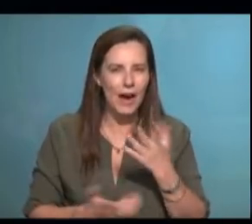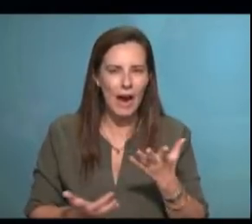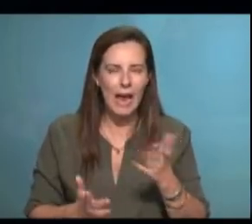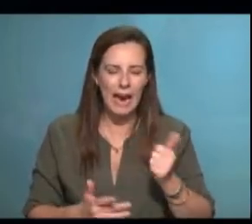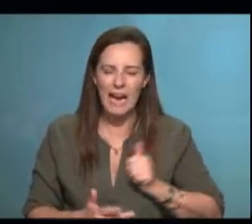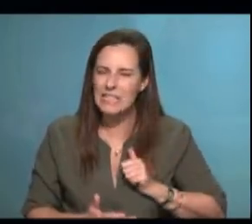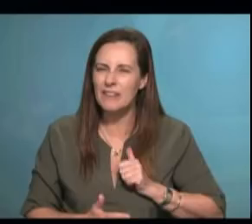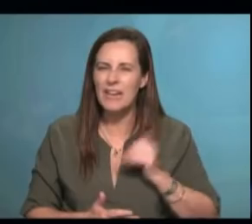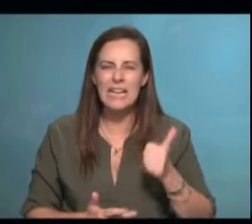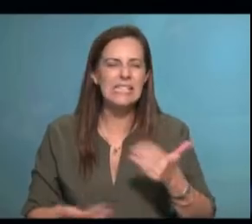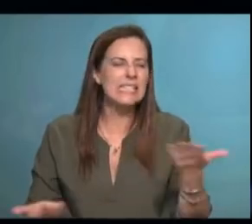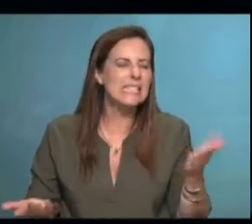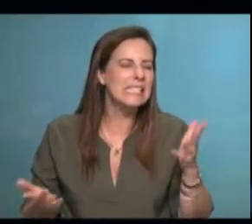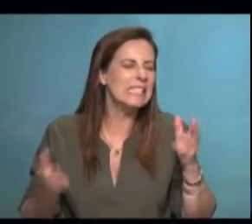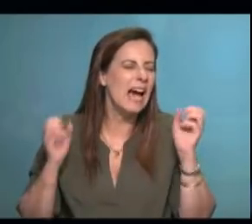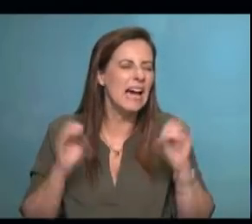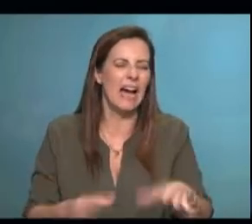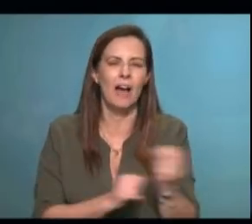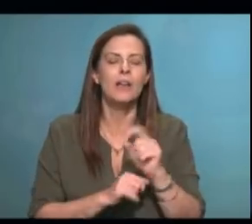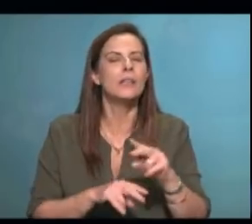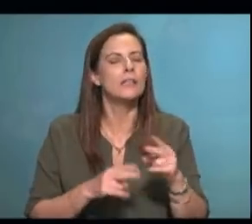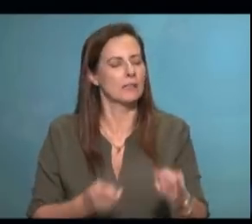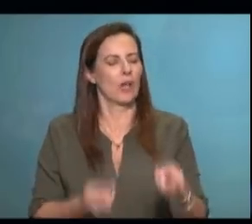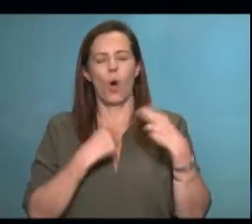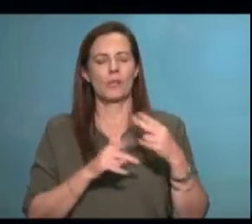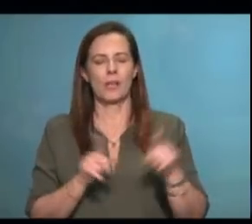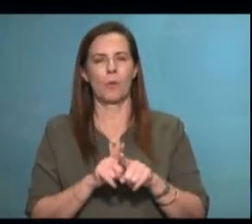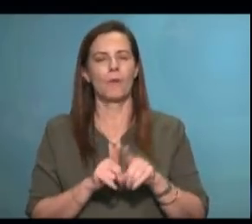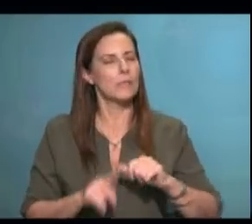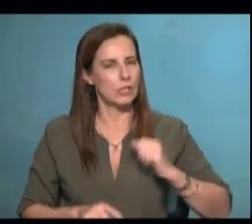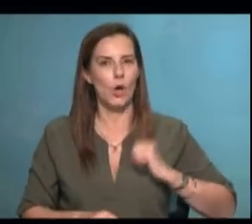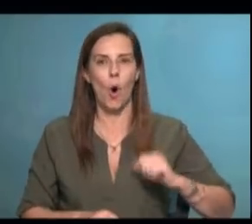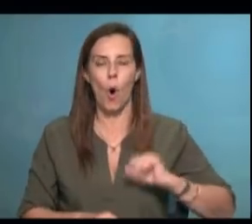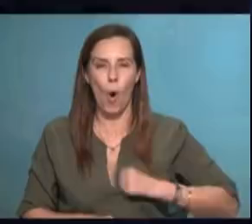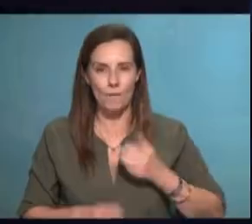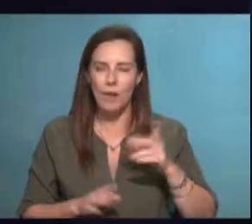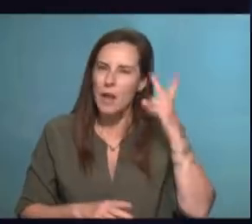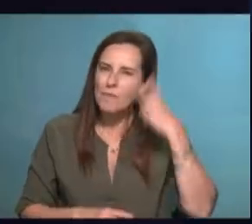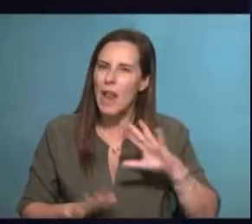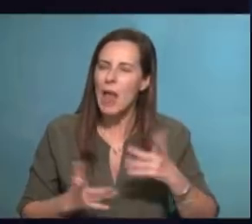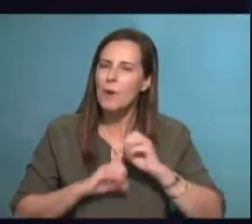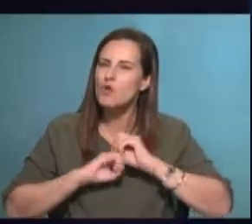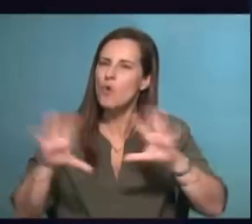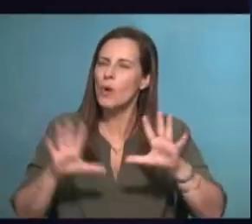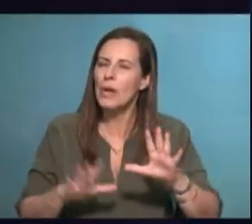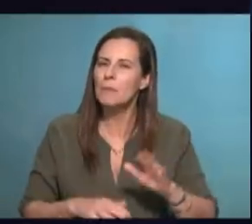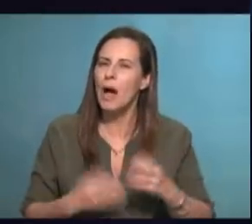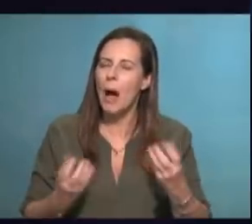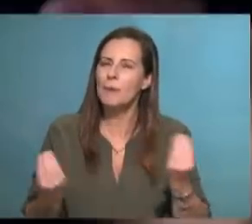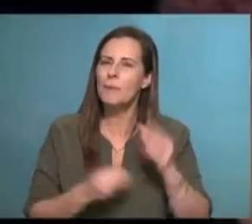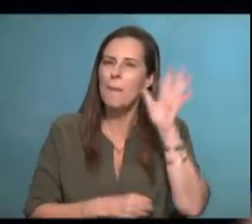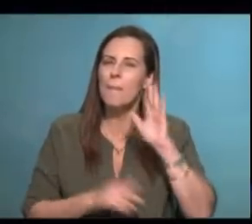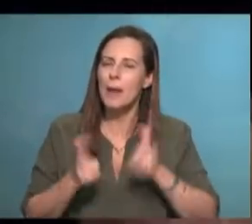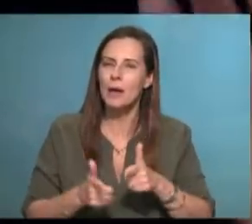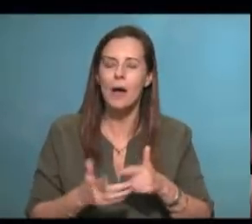איזה הזנחה ואיזה הפקרות, כל זה חוזר לך מחדש, וזה כואב מאוד. אתה מבין אגב למה לא שודרו חומרים רבים כל כך? כי הגיעו